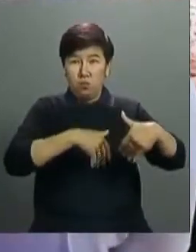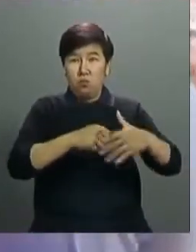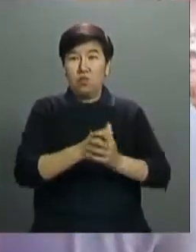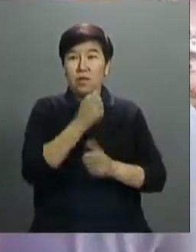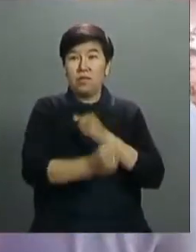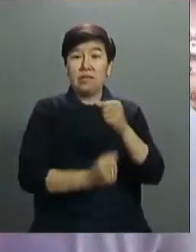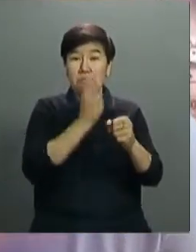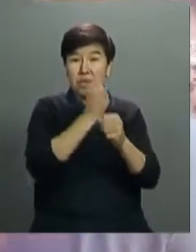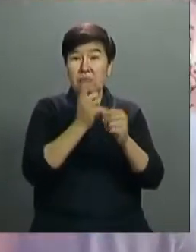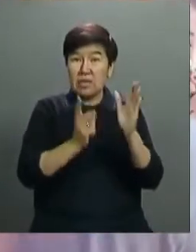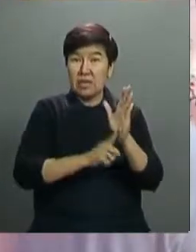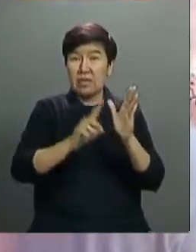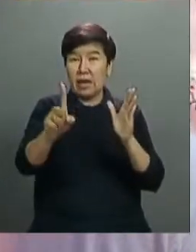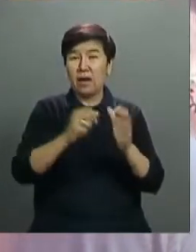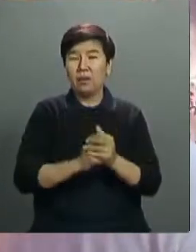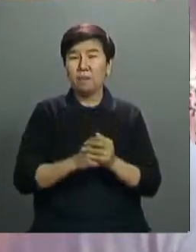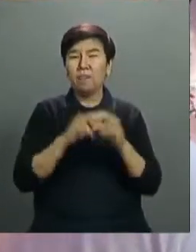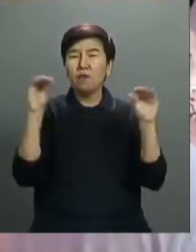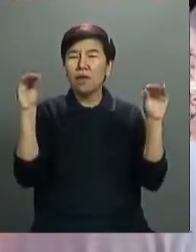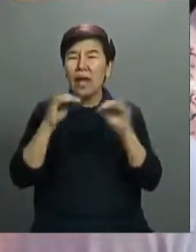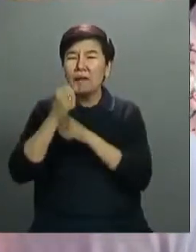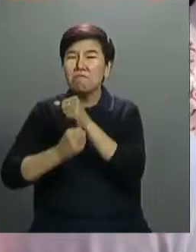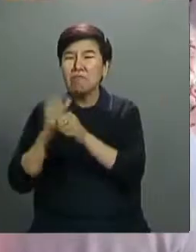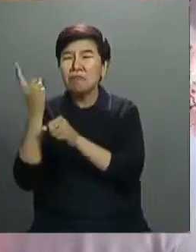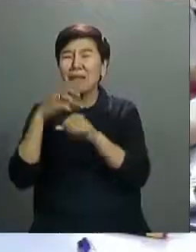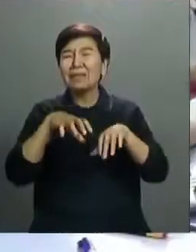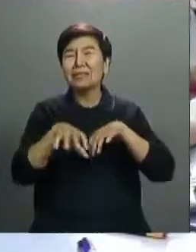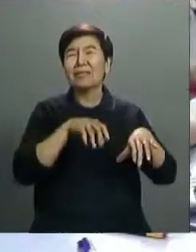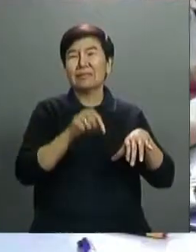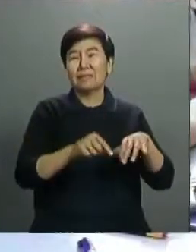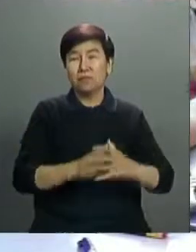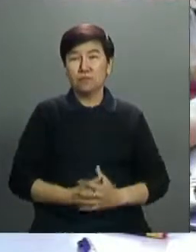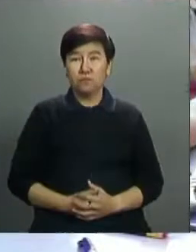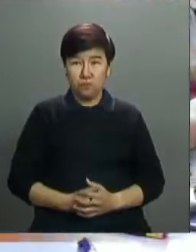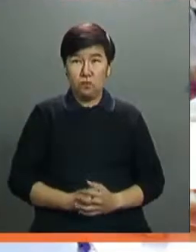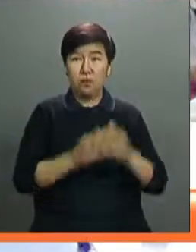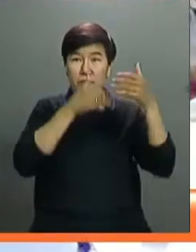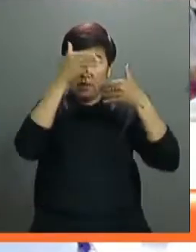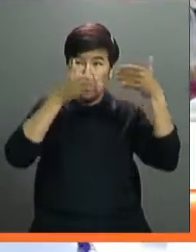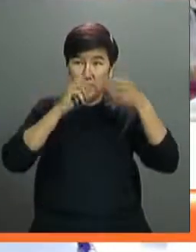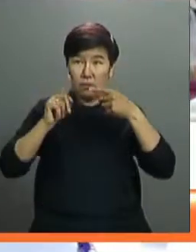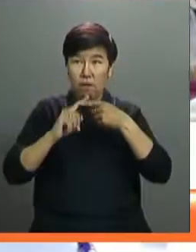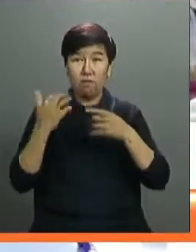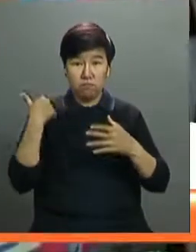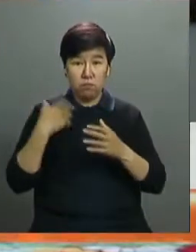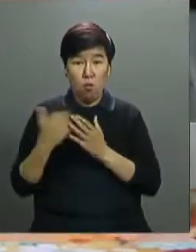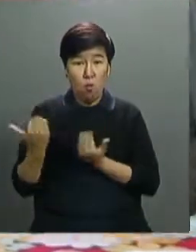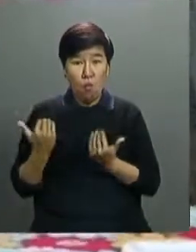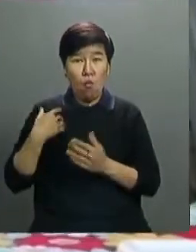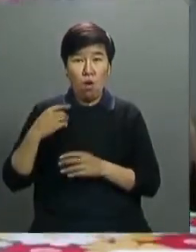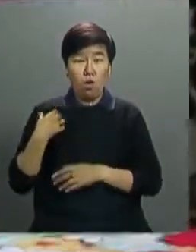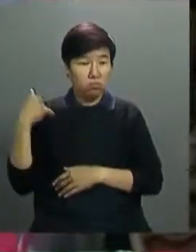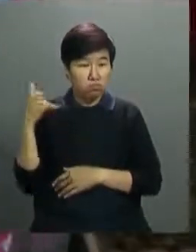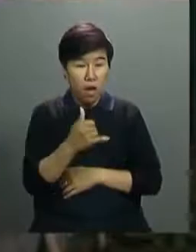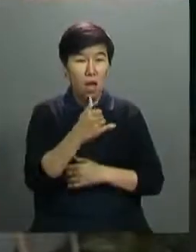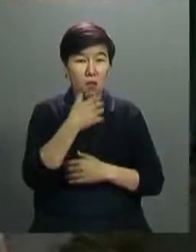ละครั้งในช่วงสิ้นปีต้อนรับลมหนาวที่กำลังจะมาถึง มีกิจกรรมเยอะเนาะลูกๆอย่างเงี้ยก็จะชอบของ